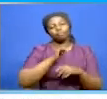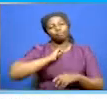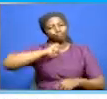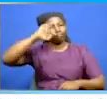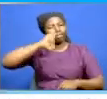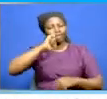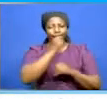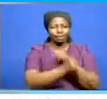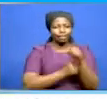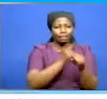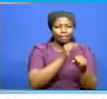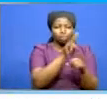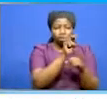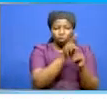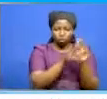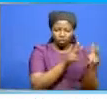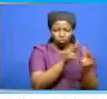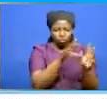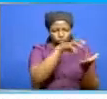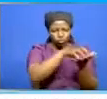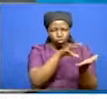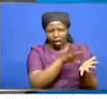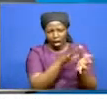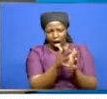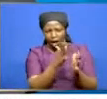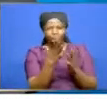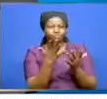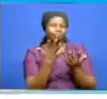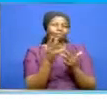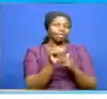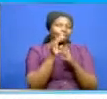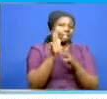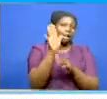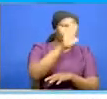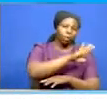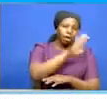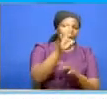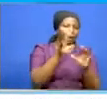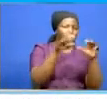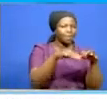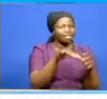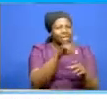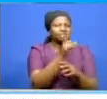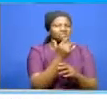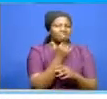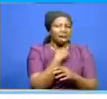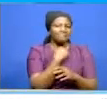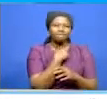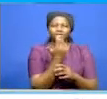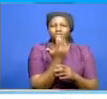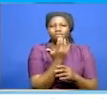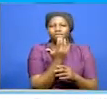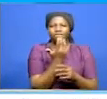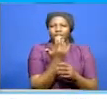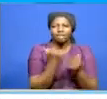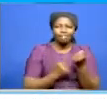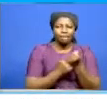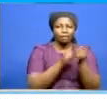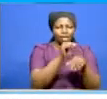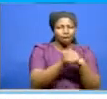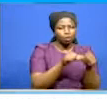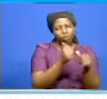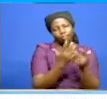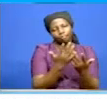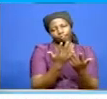mwaka 2022. Hali iko vipi? Bado kiongozi wa chama cha Wiper Kalonzo Musyoka na ushawishi katika siasa za mwaka 2022 katika eneo